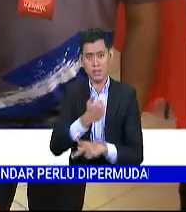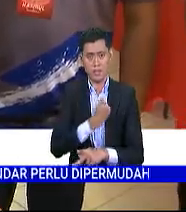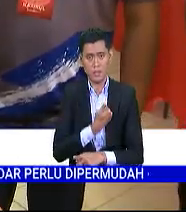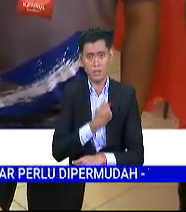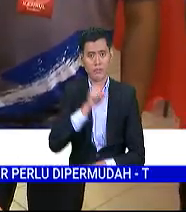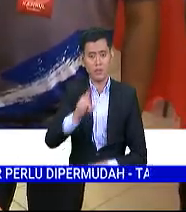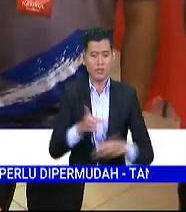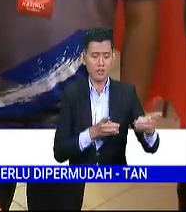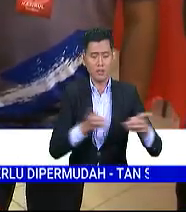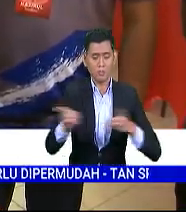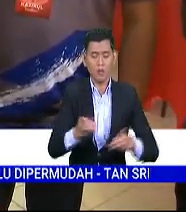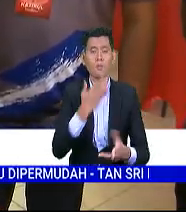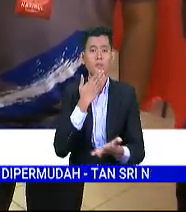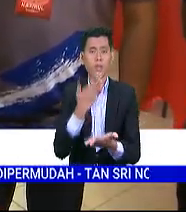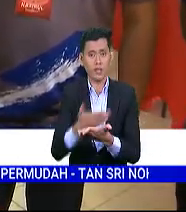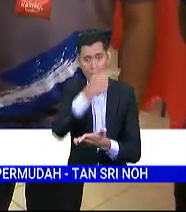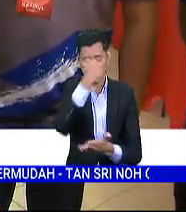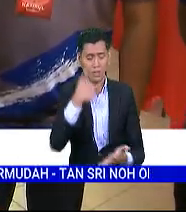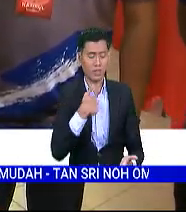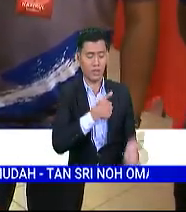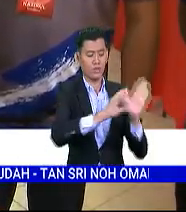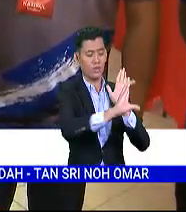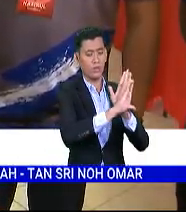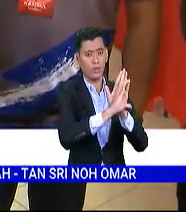adalah contoh dan teladan kepada